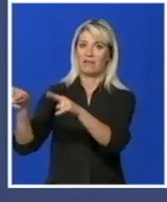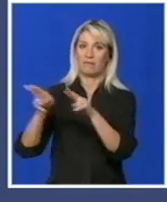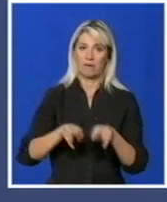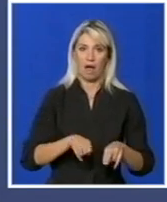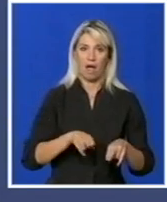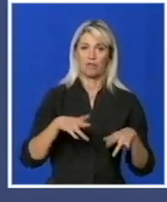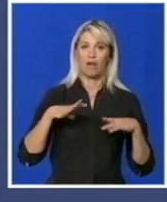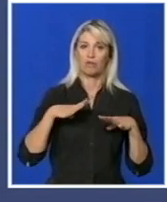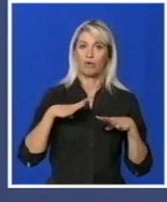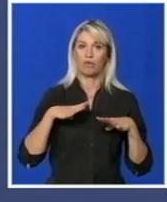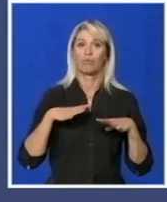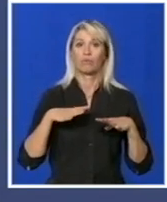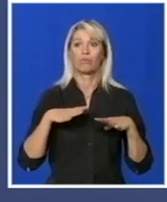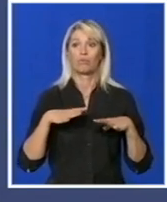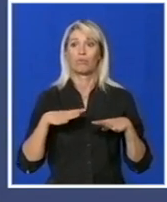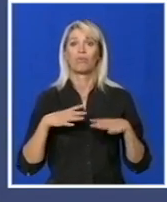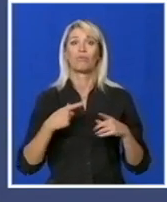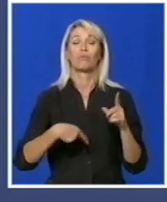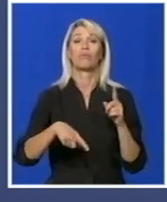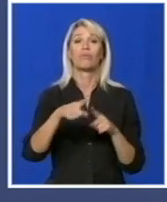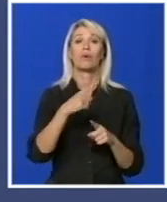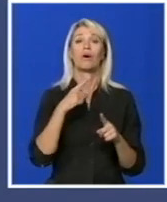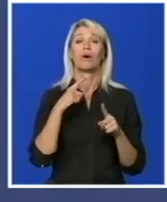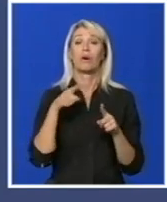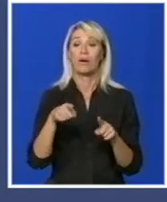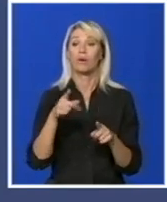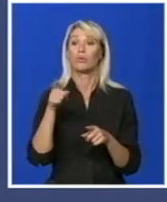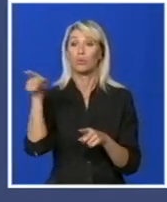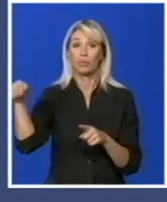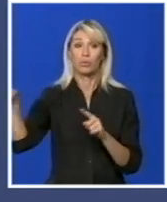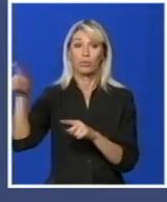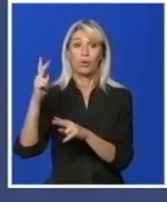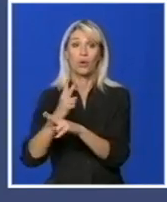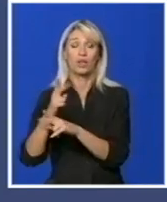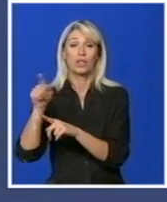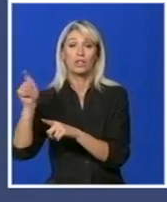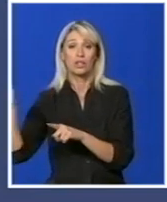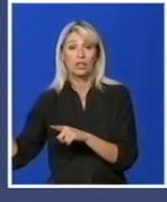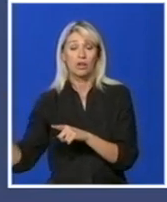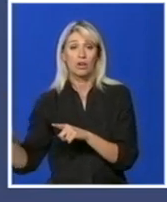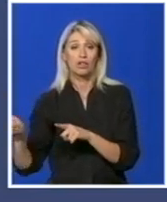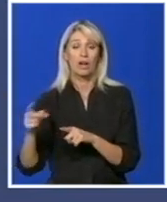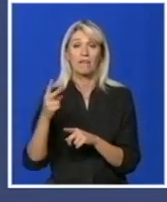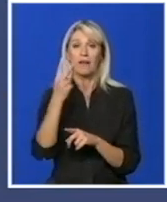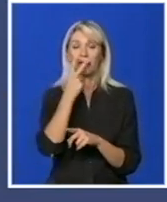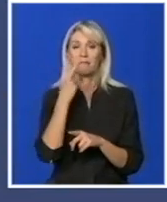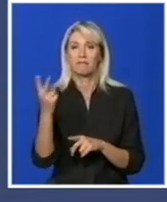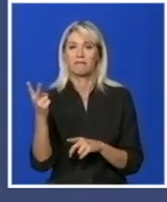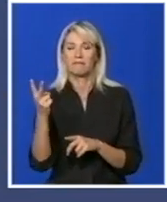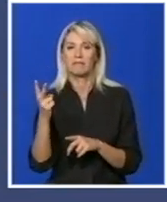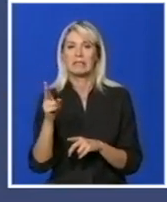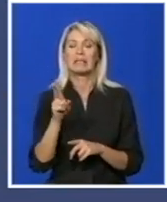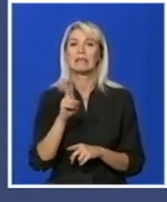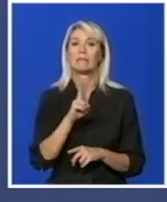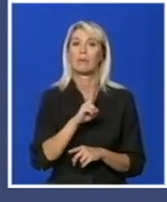svesni, i mi upravo iz tih pojedinih zemalja i beležimo jedan broj